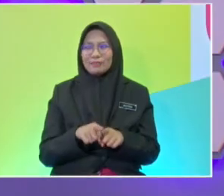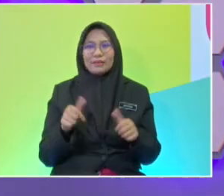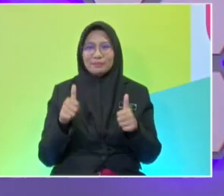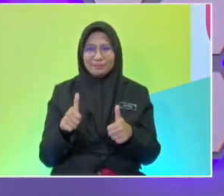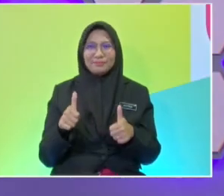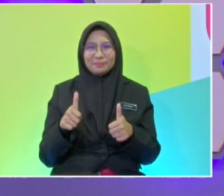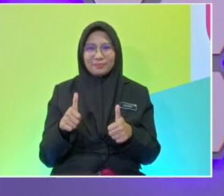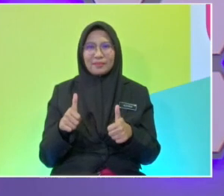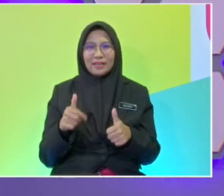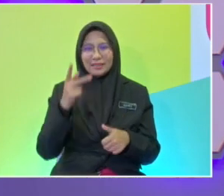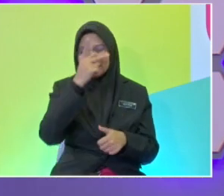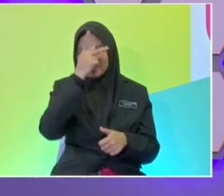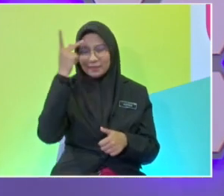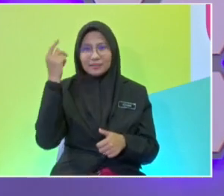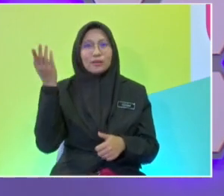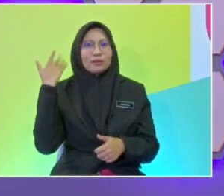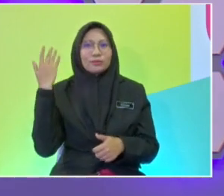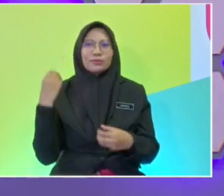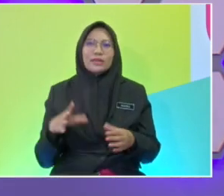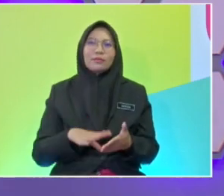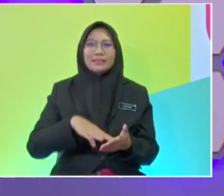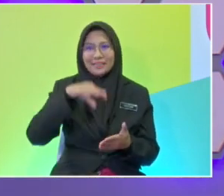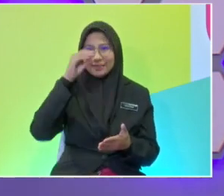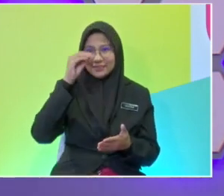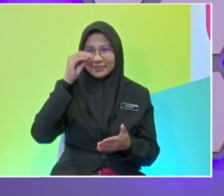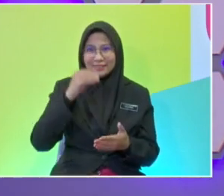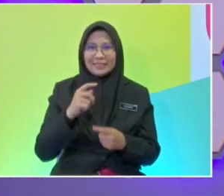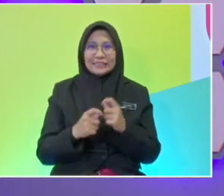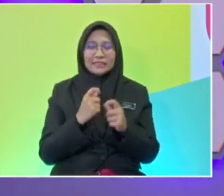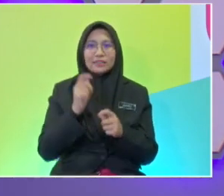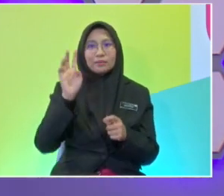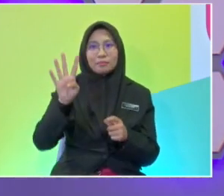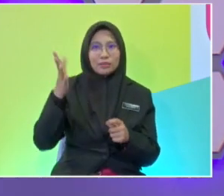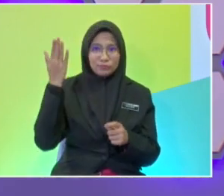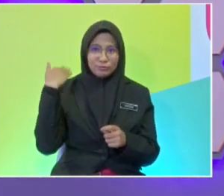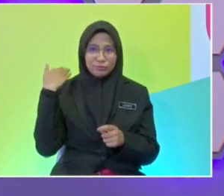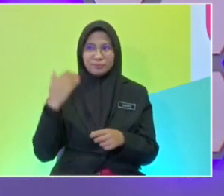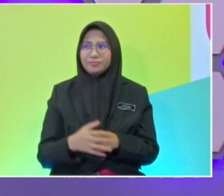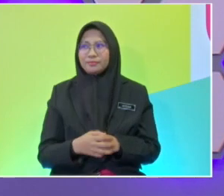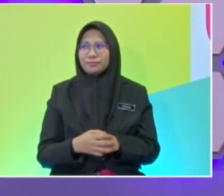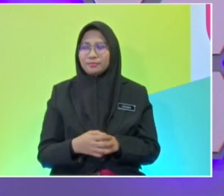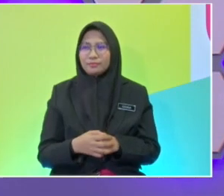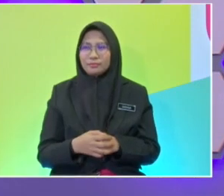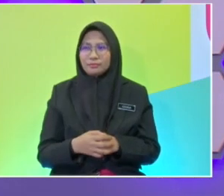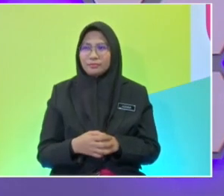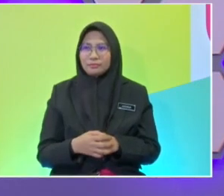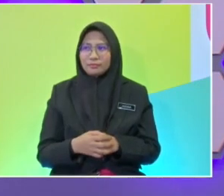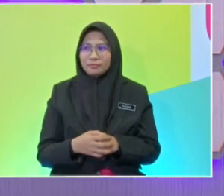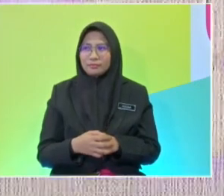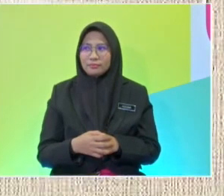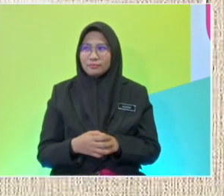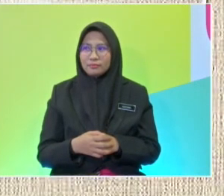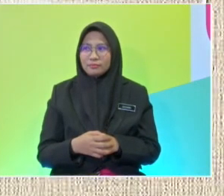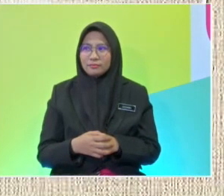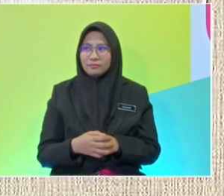pembelajaran yang dia belajar Oke ini topik 3 tampak juga oke kita tinggal